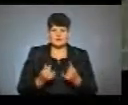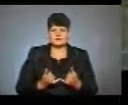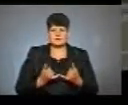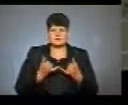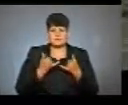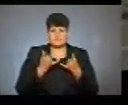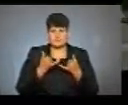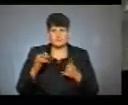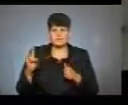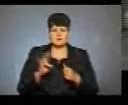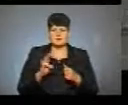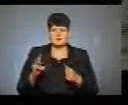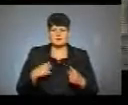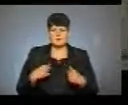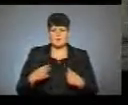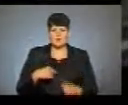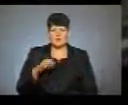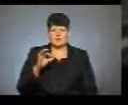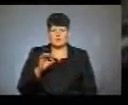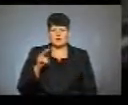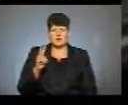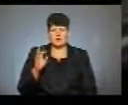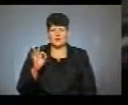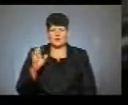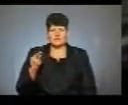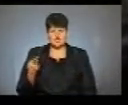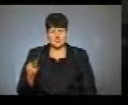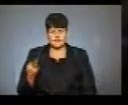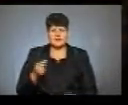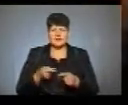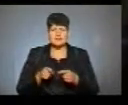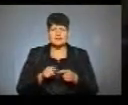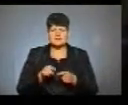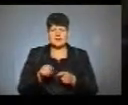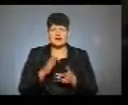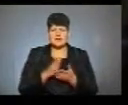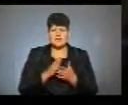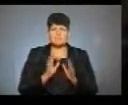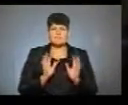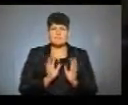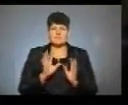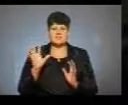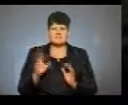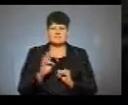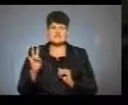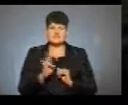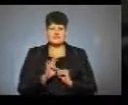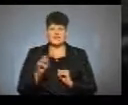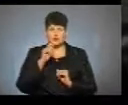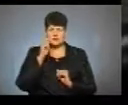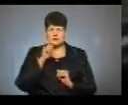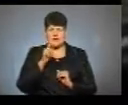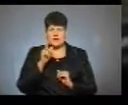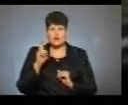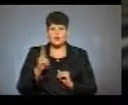блаженнішого священномученика Омеляна Ковча. Омелян Ковч – це є покровитель всіх священників Української